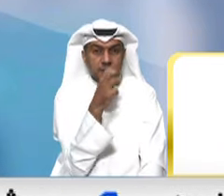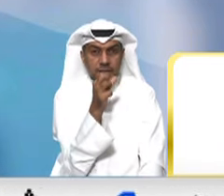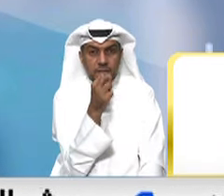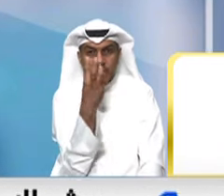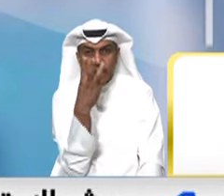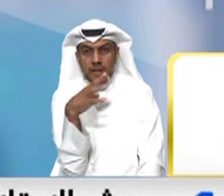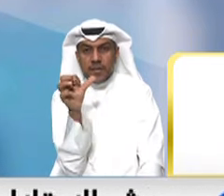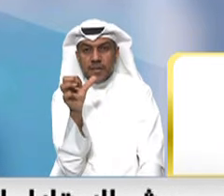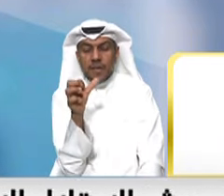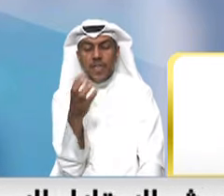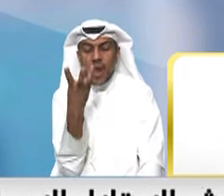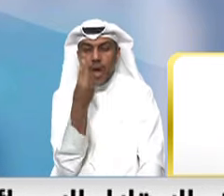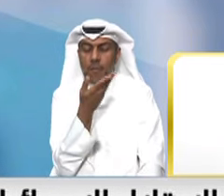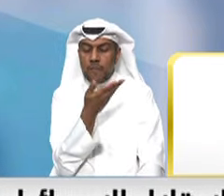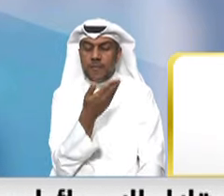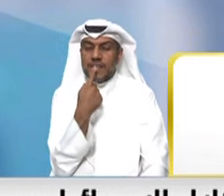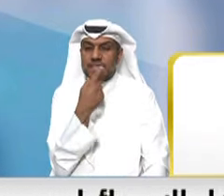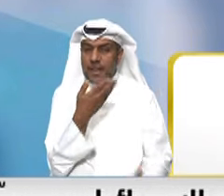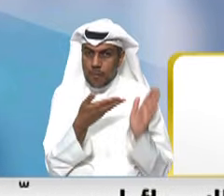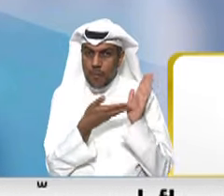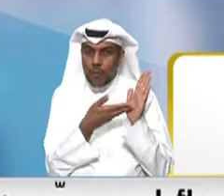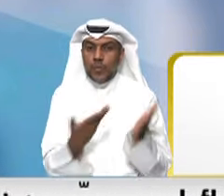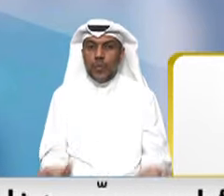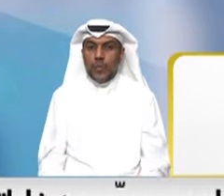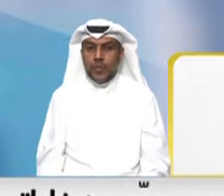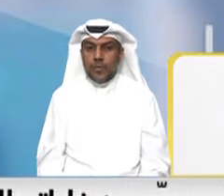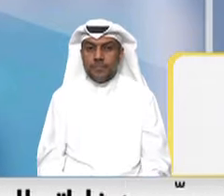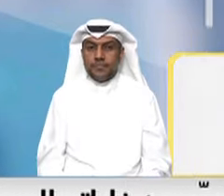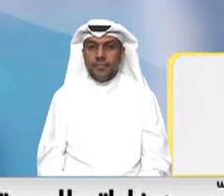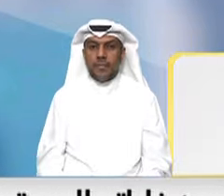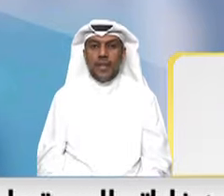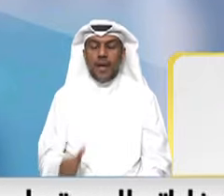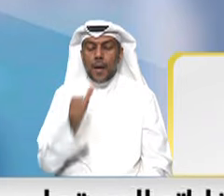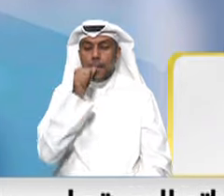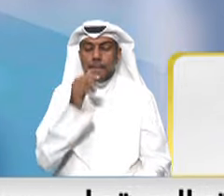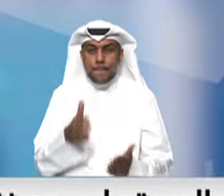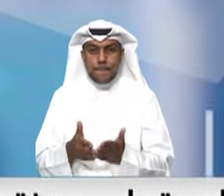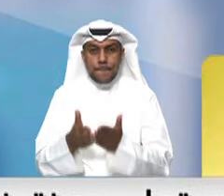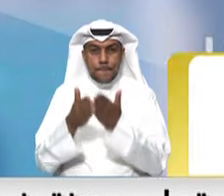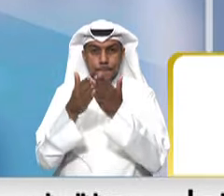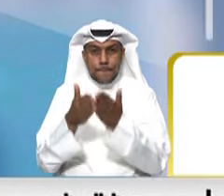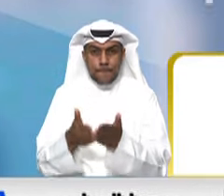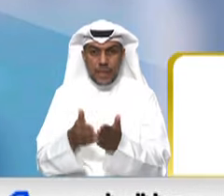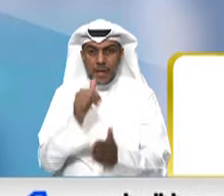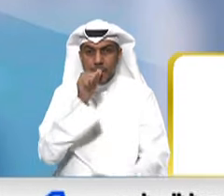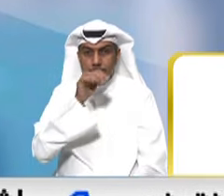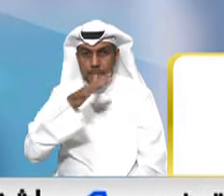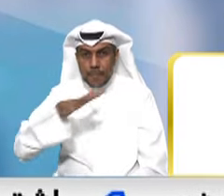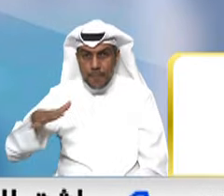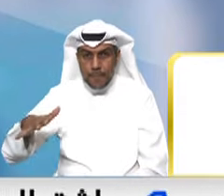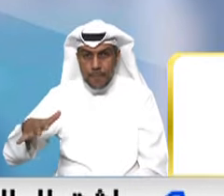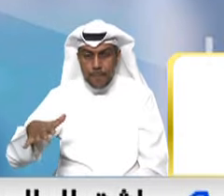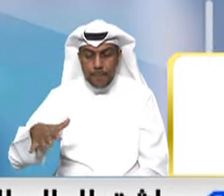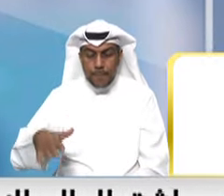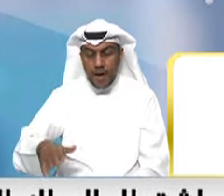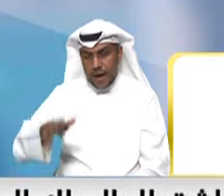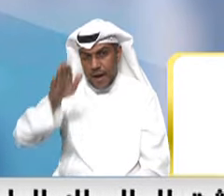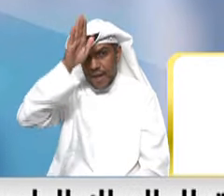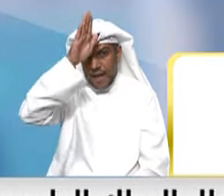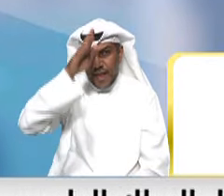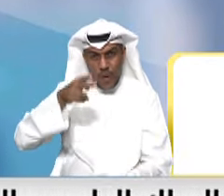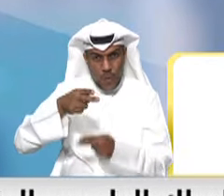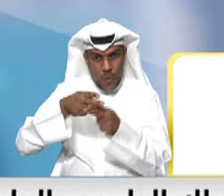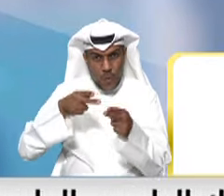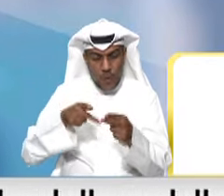1993. كما تناول الجانبان موضوع خور عبد الله، حيث أكدا على ضرورة الالتزام